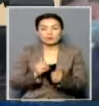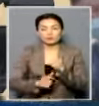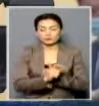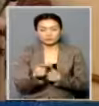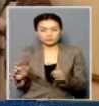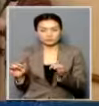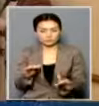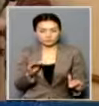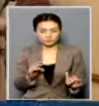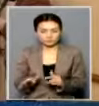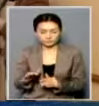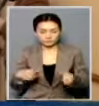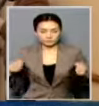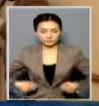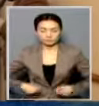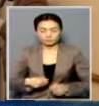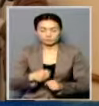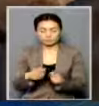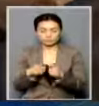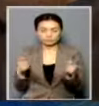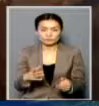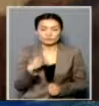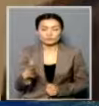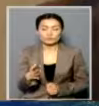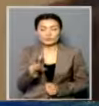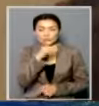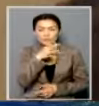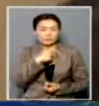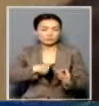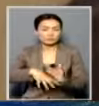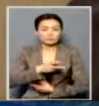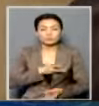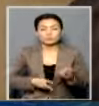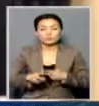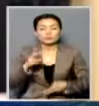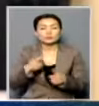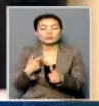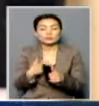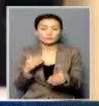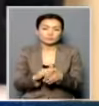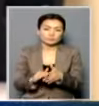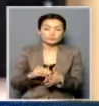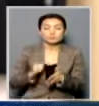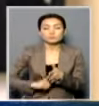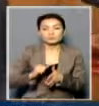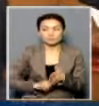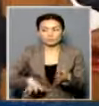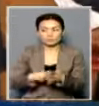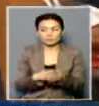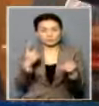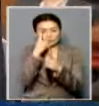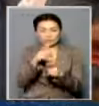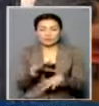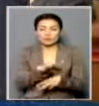азаматтың іс-әрекетіне құқықтық баға берілетінін айтты. Қақтығыс кезінде қайтыс болғандардың аты-жөні не себептен әлі күнге дейін